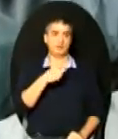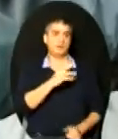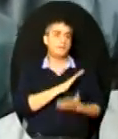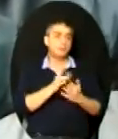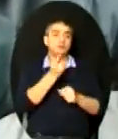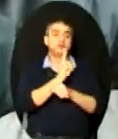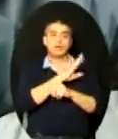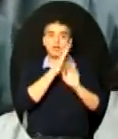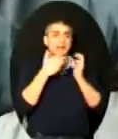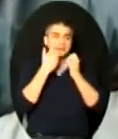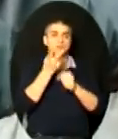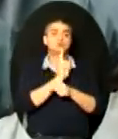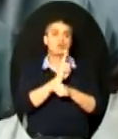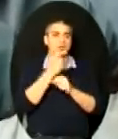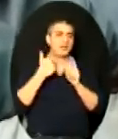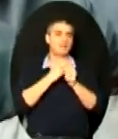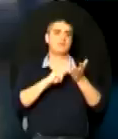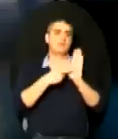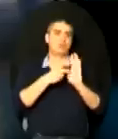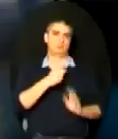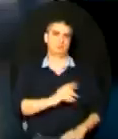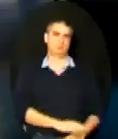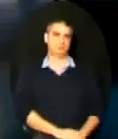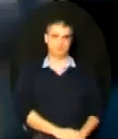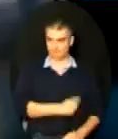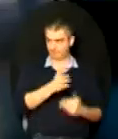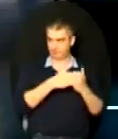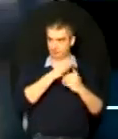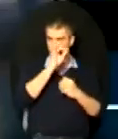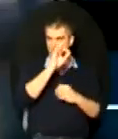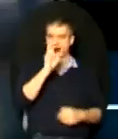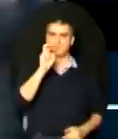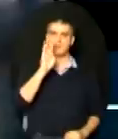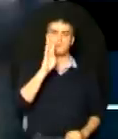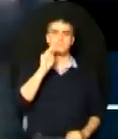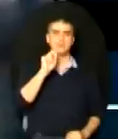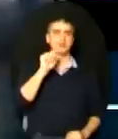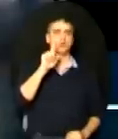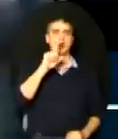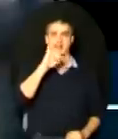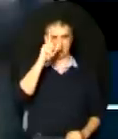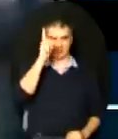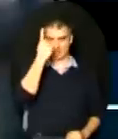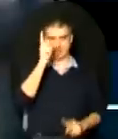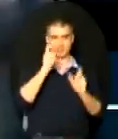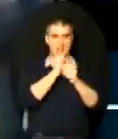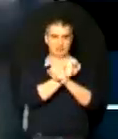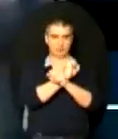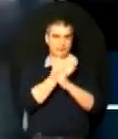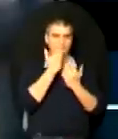פשוט שקר, וכל הסיפור הזה שקר, וזה רדיפה פוליטית. זאת רעייתו של אמירם בן אוליאל, אחד